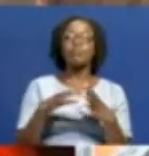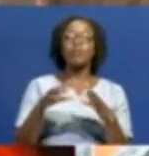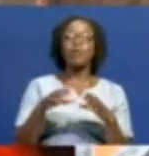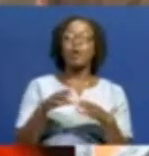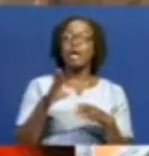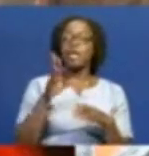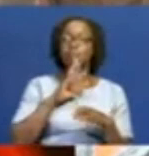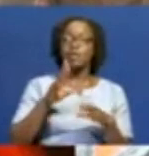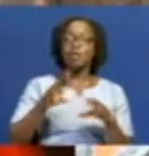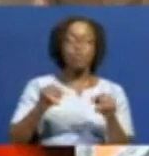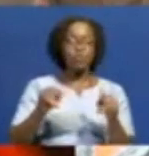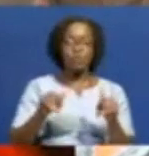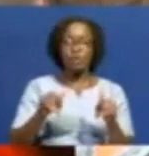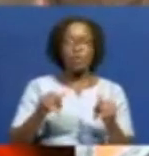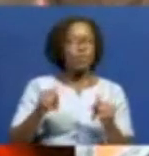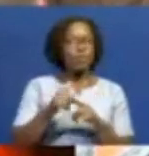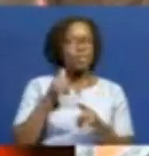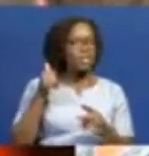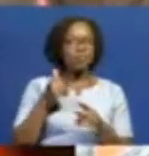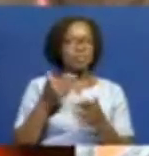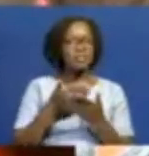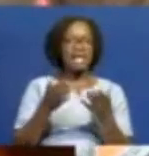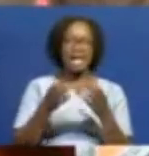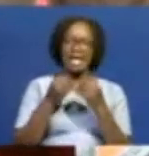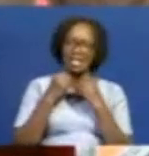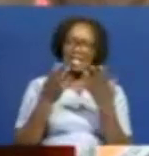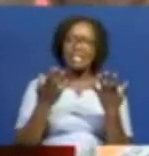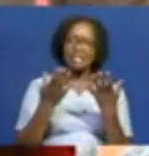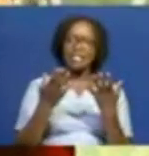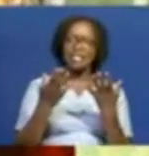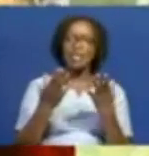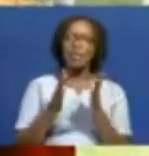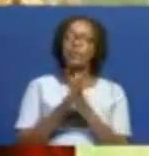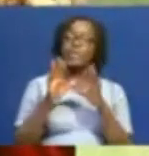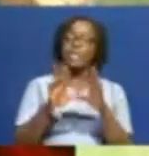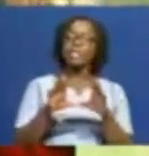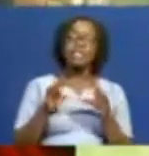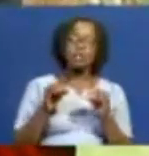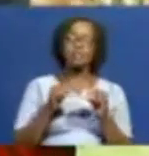Dongo Kundu. Sisi hatukatai muradi tuliopokea kitambo na mikono yote miwili.